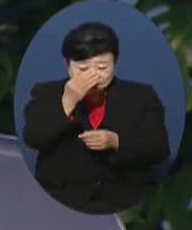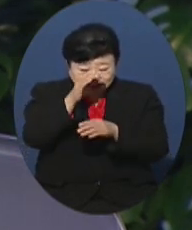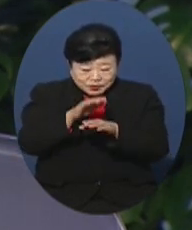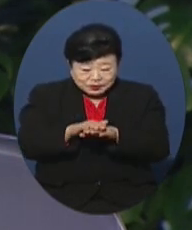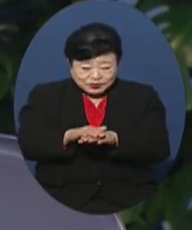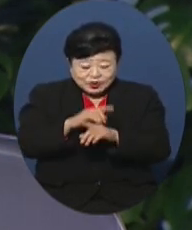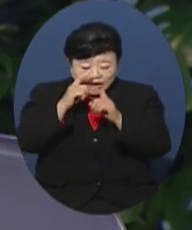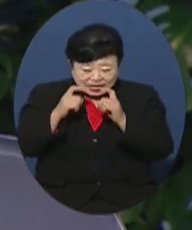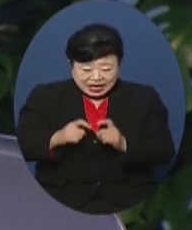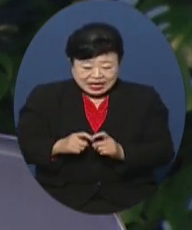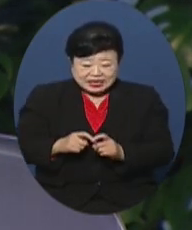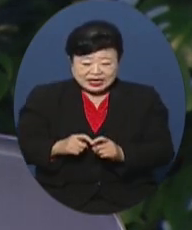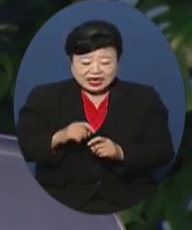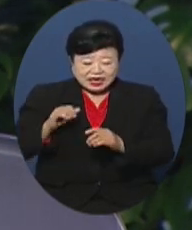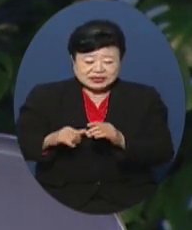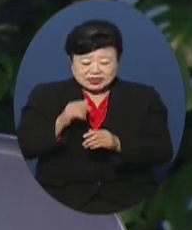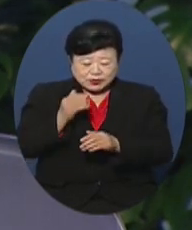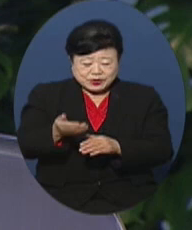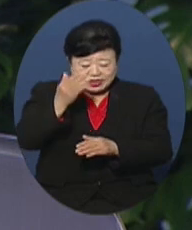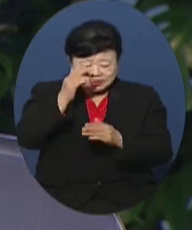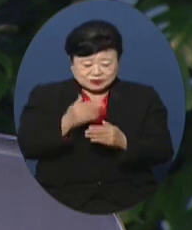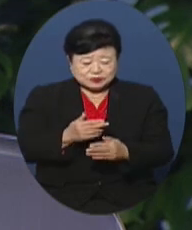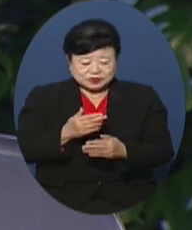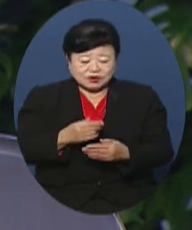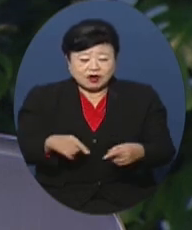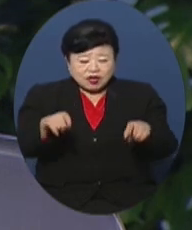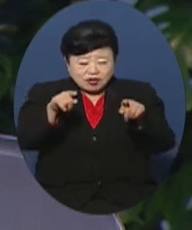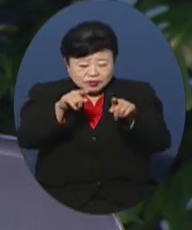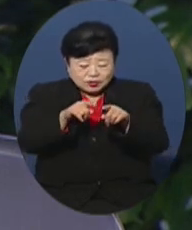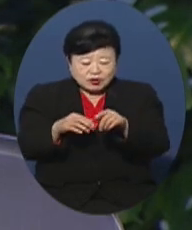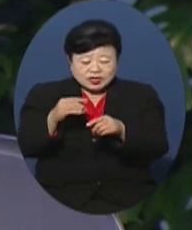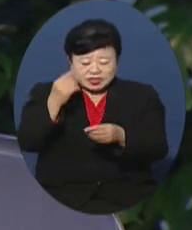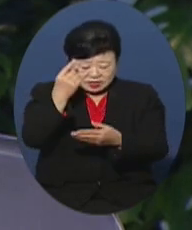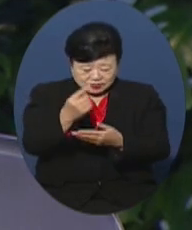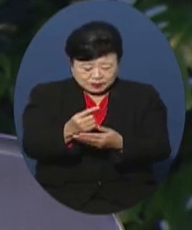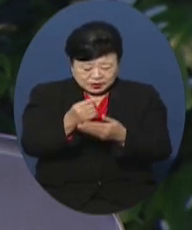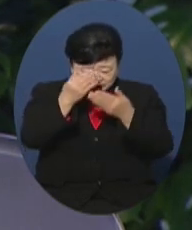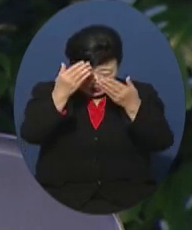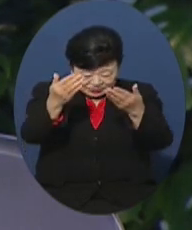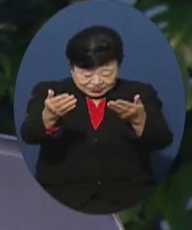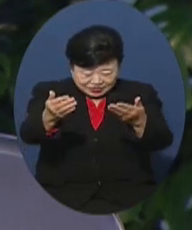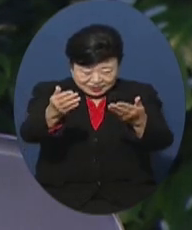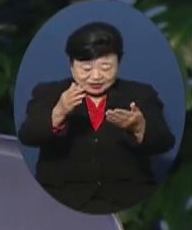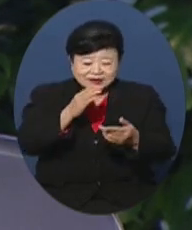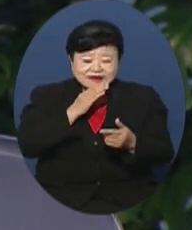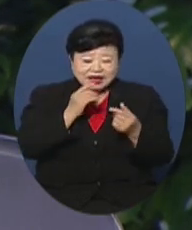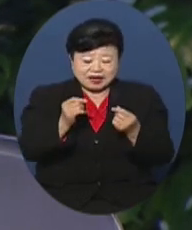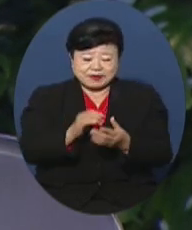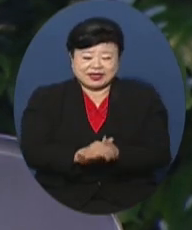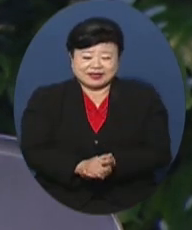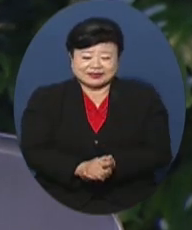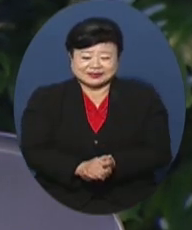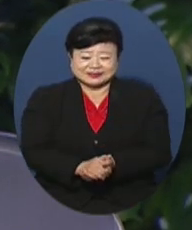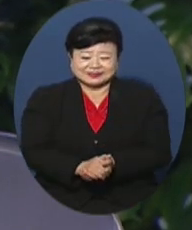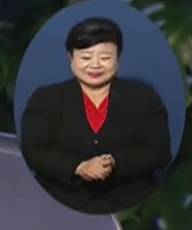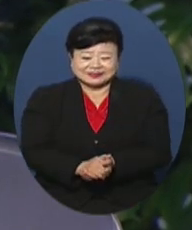성도의 개인과 가정과 생활 위에 넘치도록 넘할지어다.